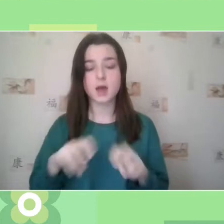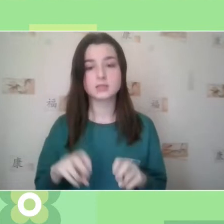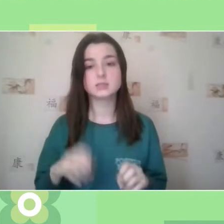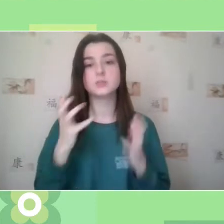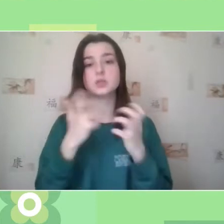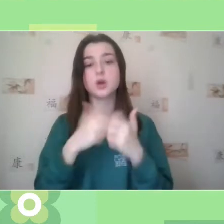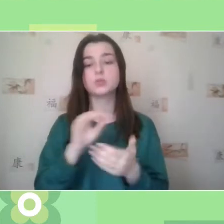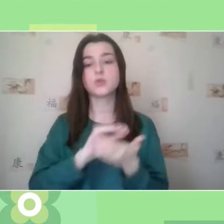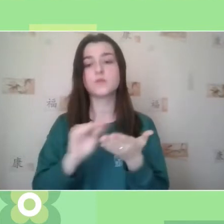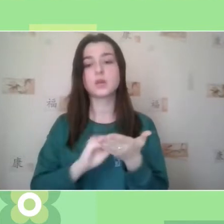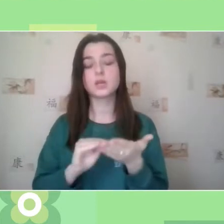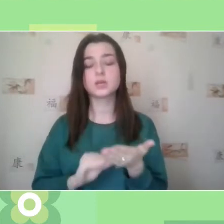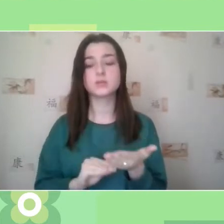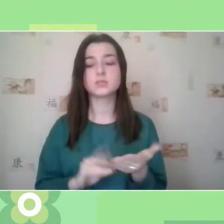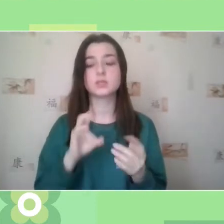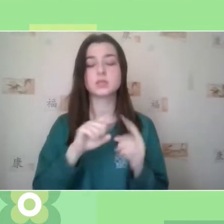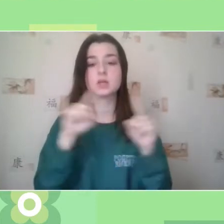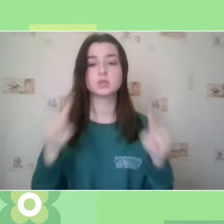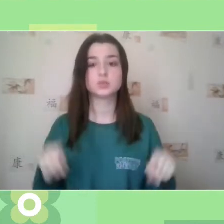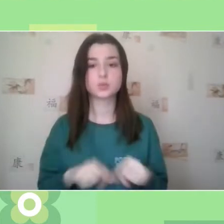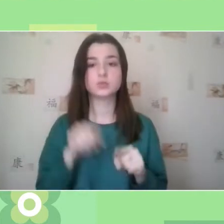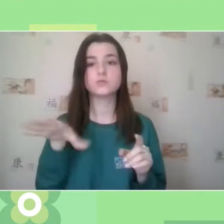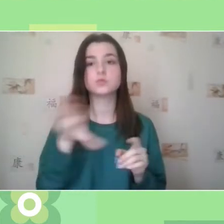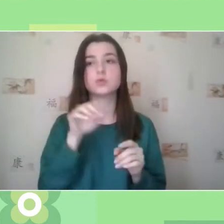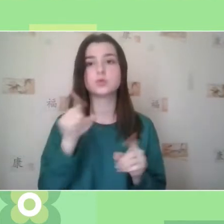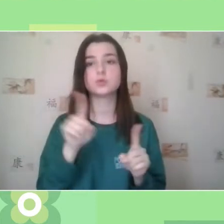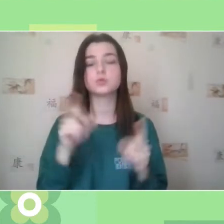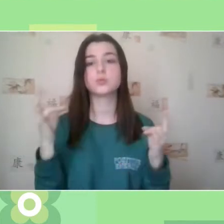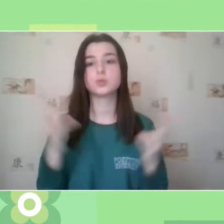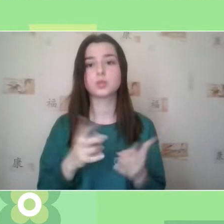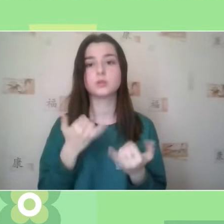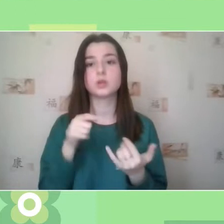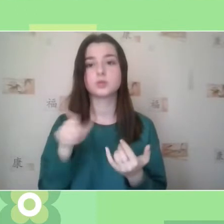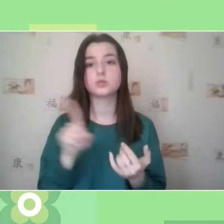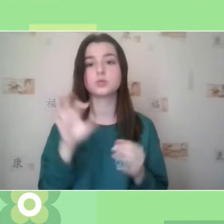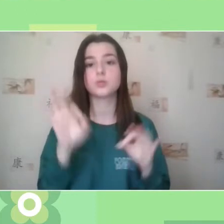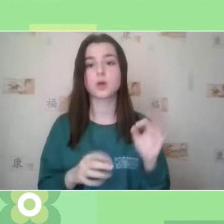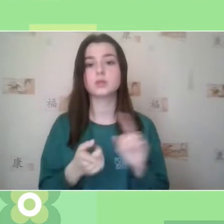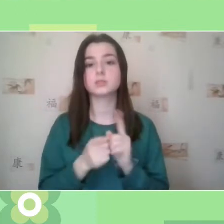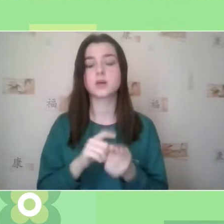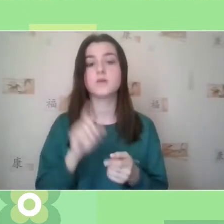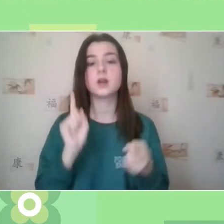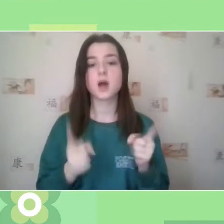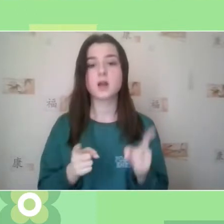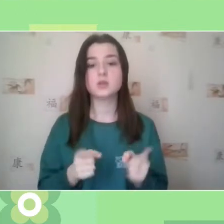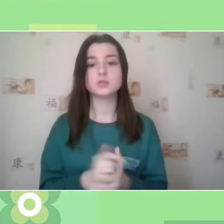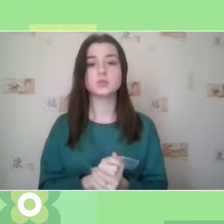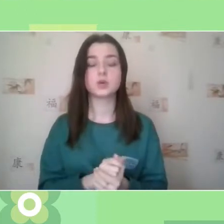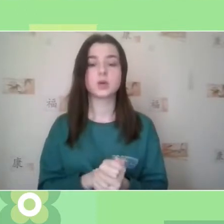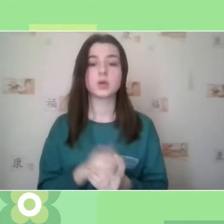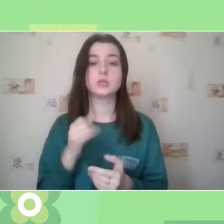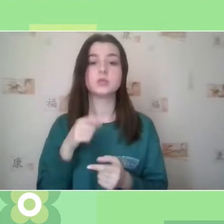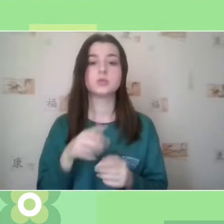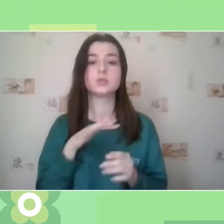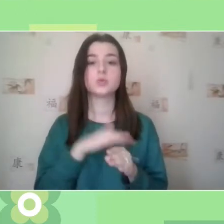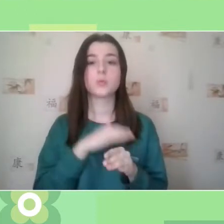листочок всього того, що потрібно для того, щоб проект став реальністю. І тут теж добре діє